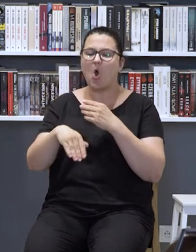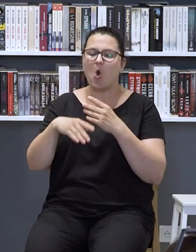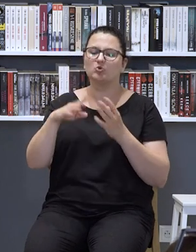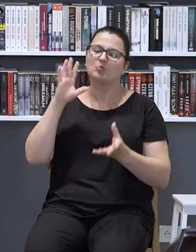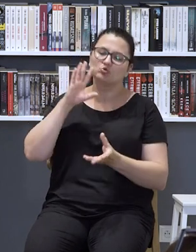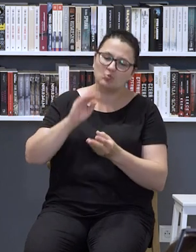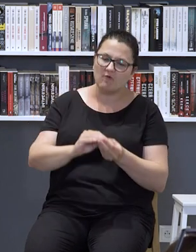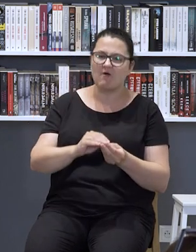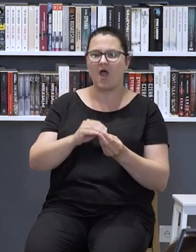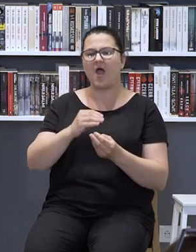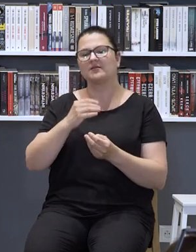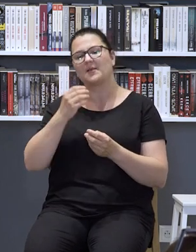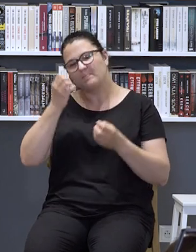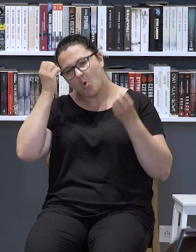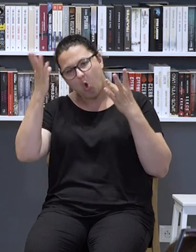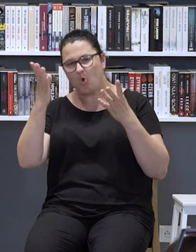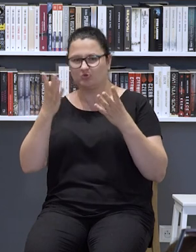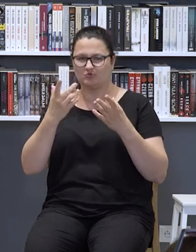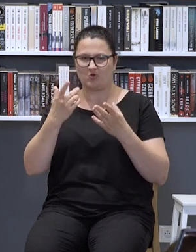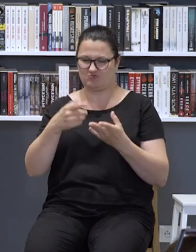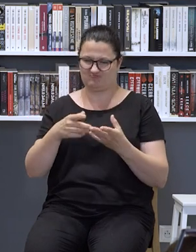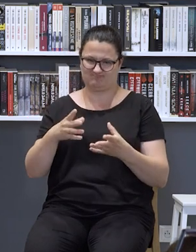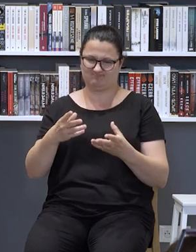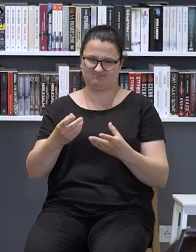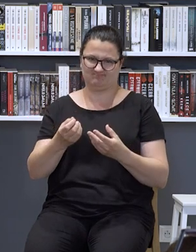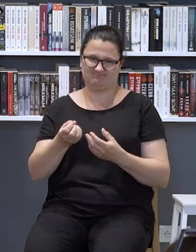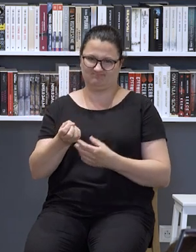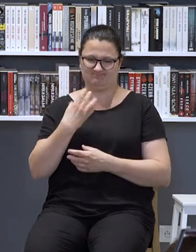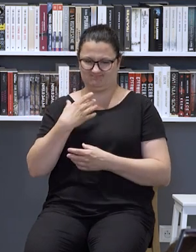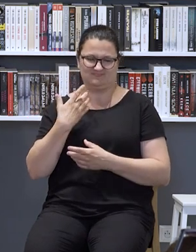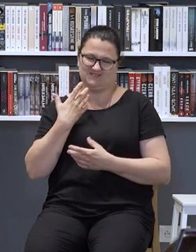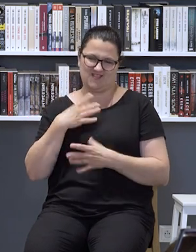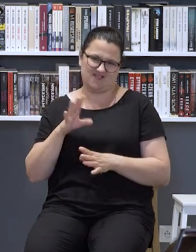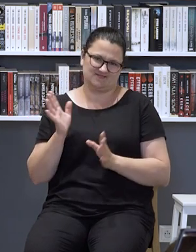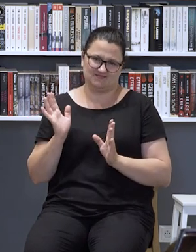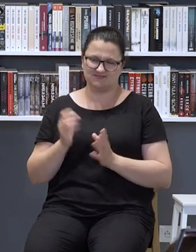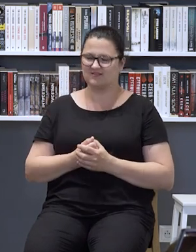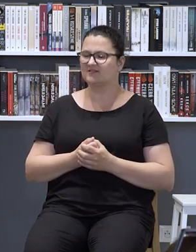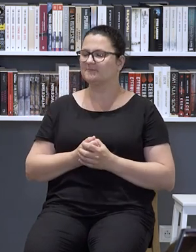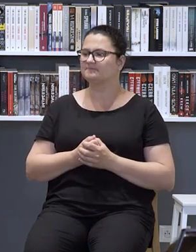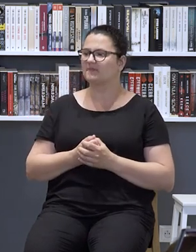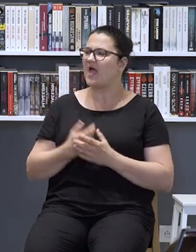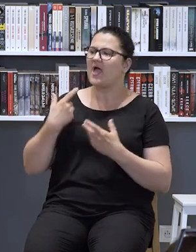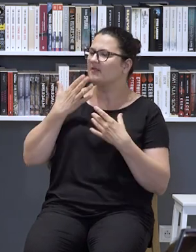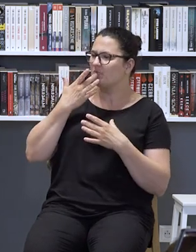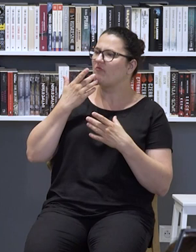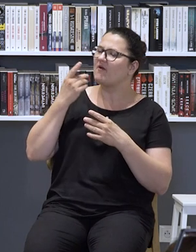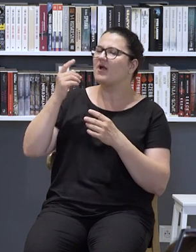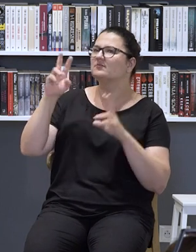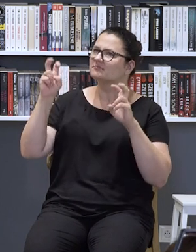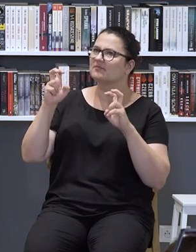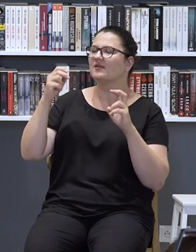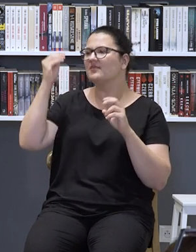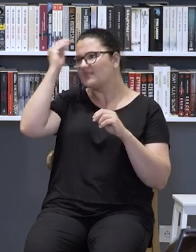mądrości życiowej, którą sobie przyswoję. Typu... Wiesz, mnie nawet nie chodzi o morał, tylko o to, że po prostu